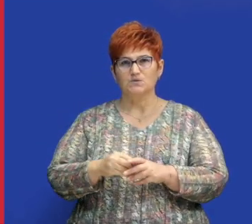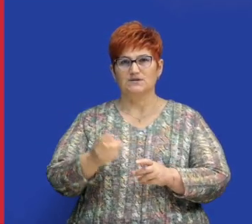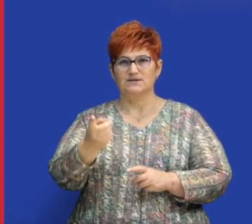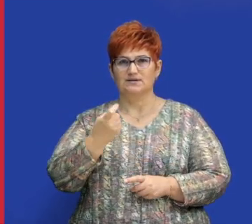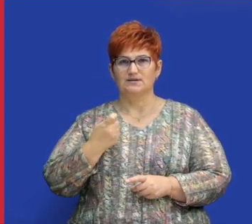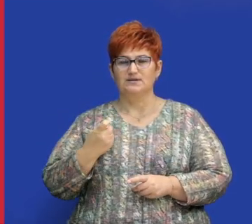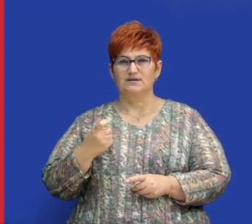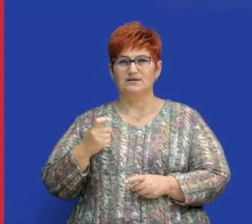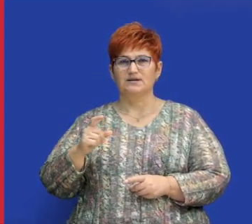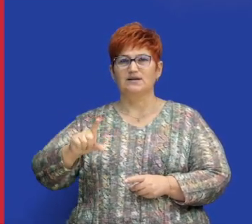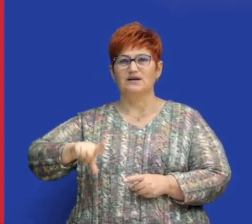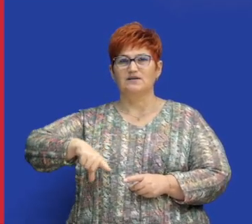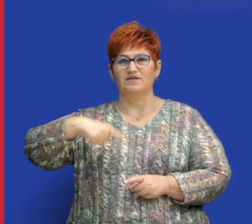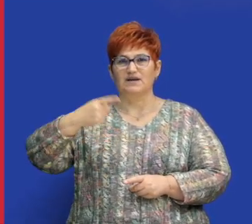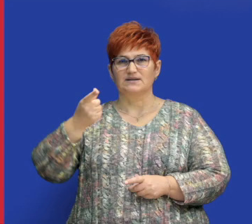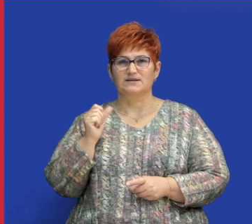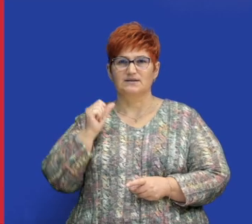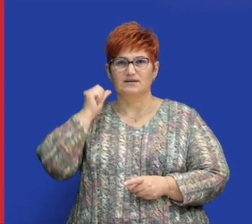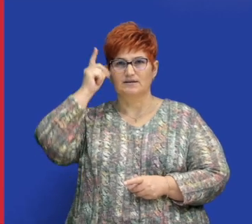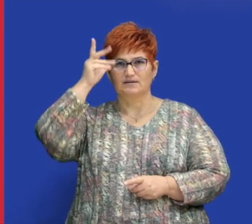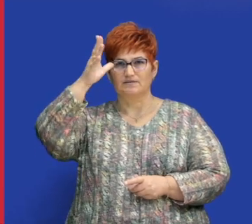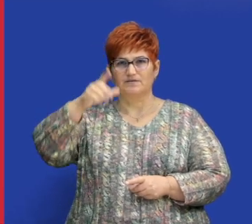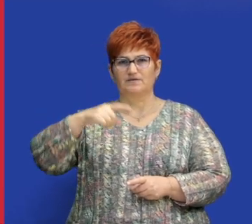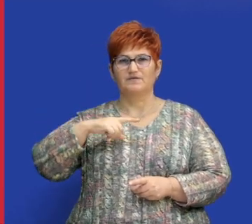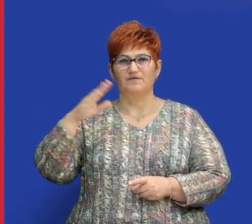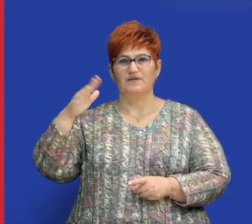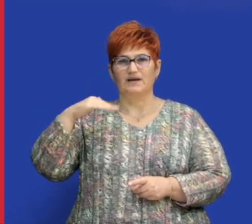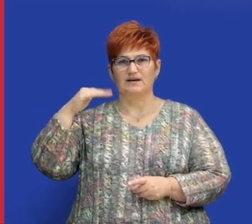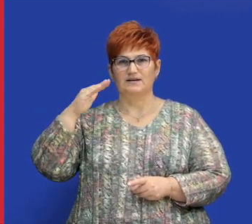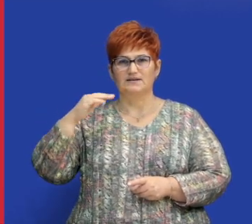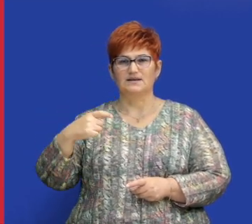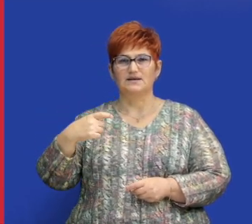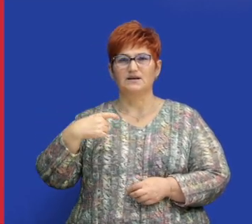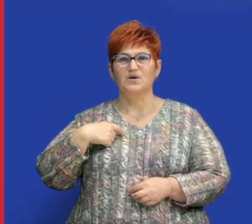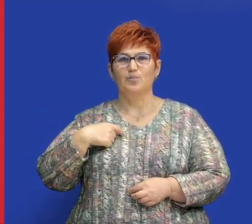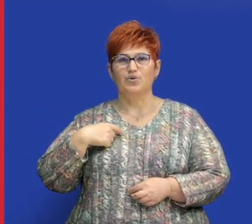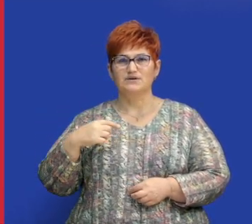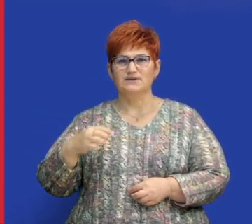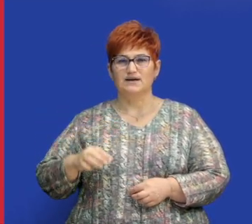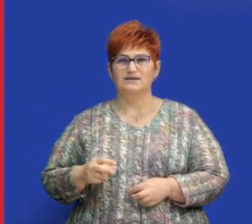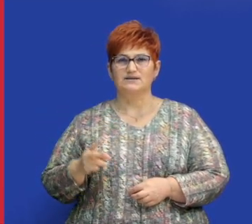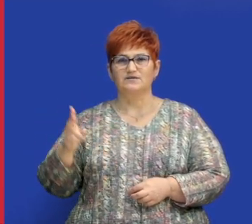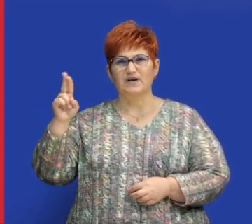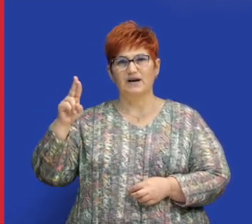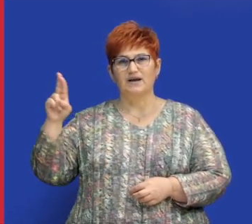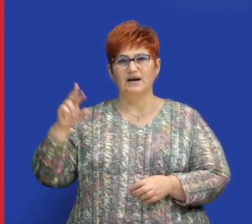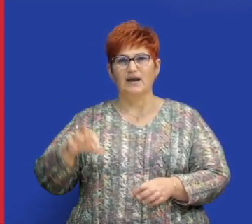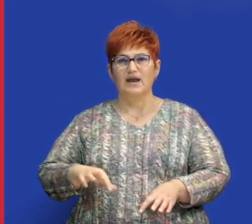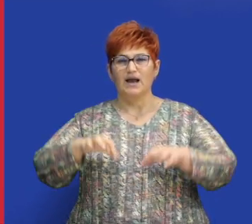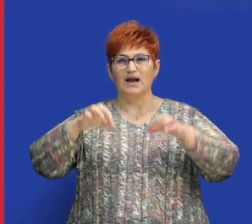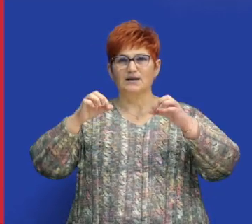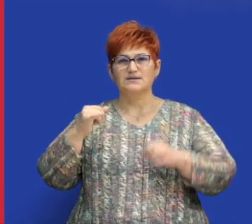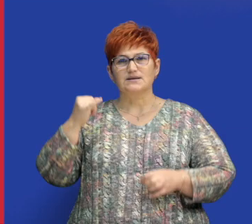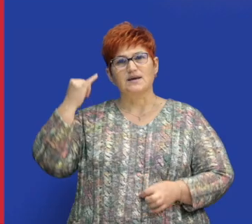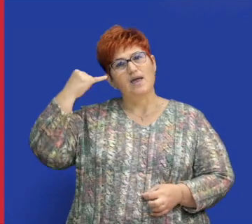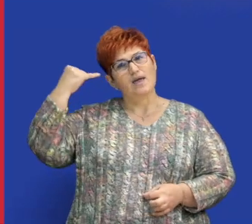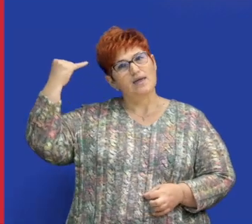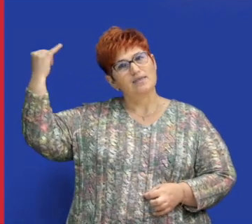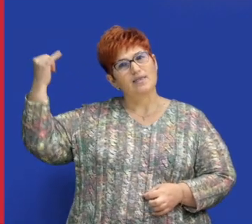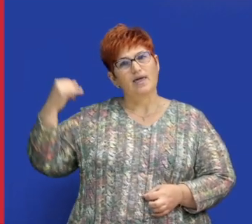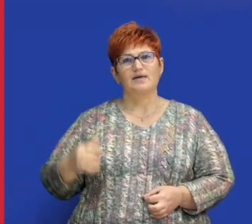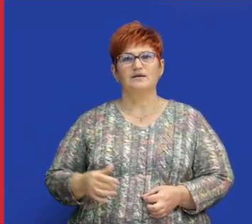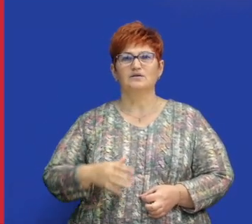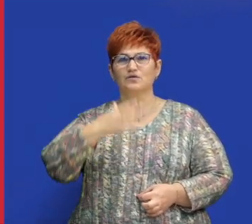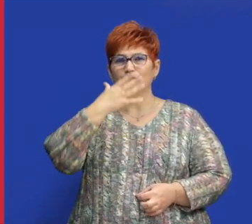tanár, avvocate, ügyvéd. A köszöntéshez a férfiak között a kézfogás természetes. Az olaszok